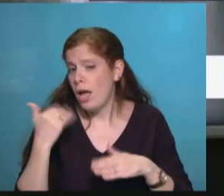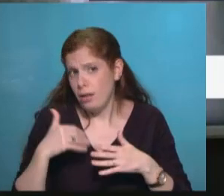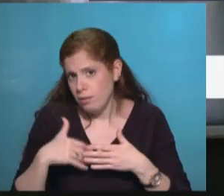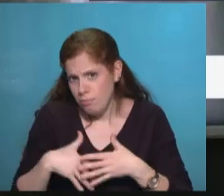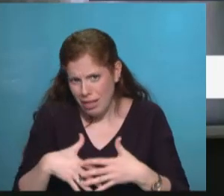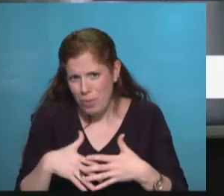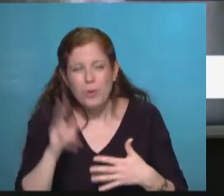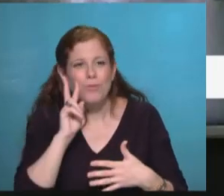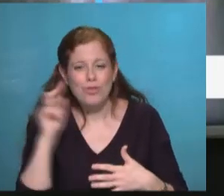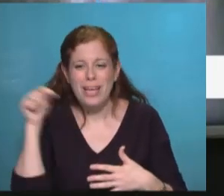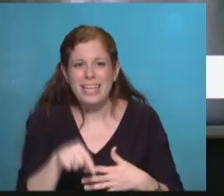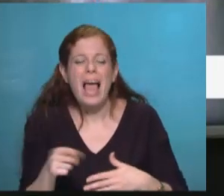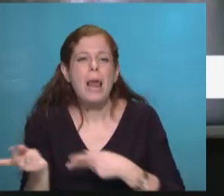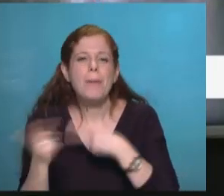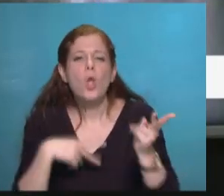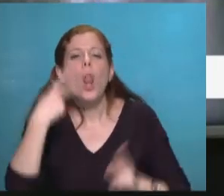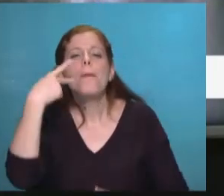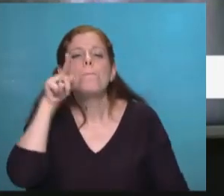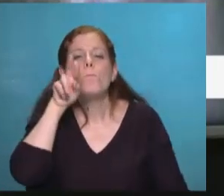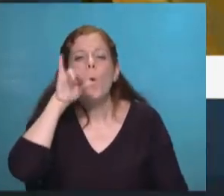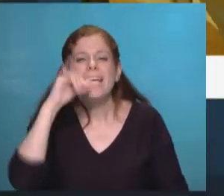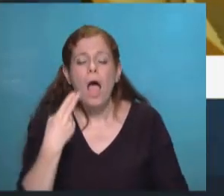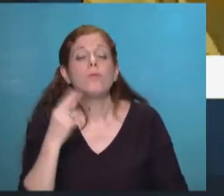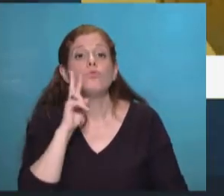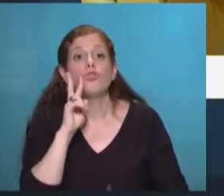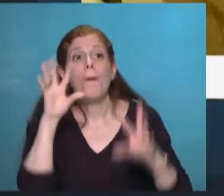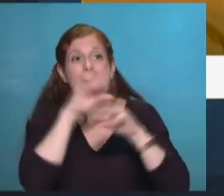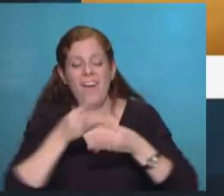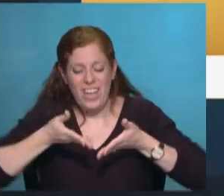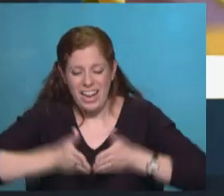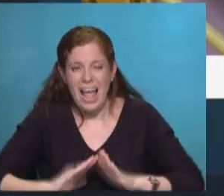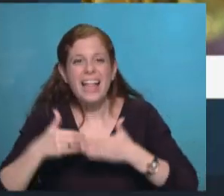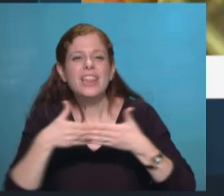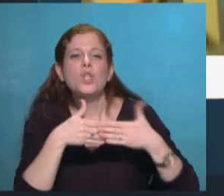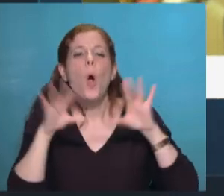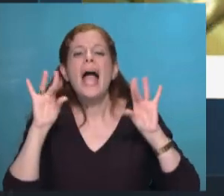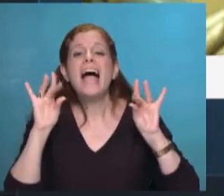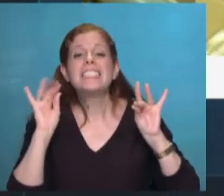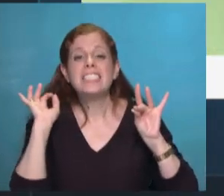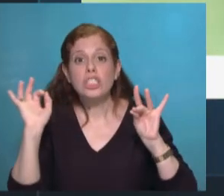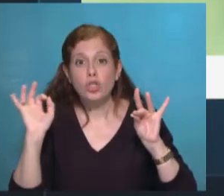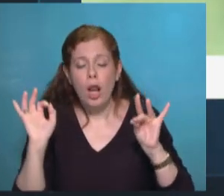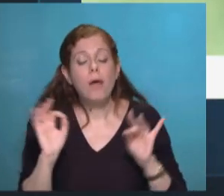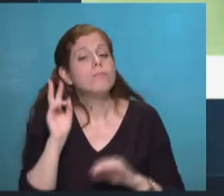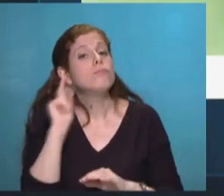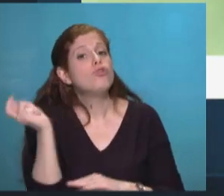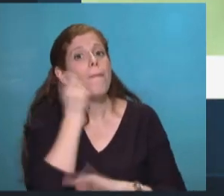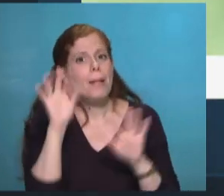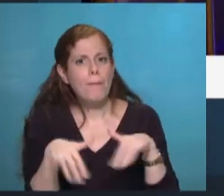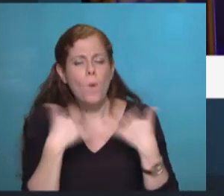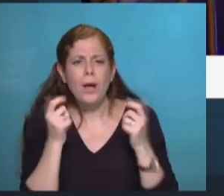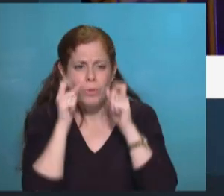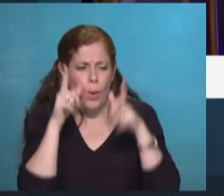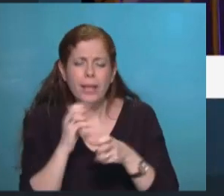הגיעה לבית החולים פוריה, ילדה ביום שישי בערב את הילד העשירי, את התינוק העשירי שלה, בעצם ביום שבת בבוקר היא מתעוררת עם פריחה, היא